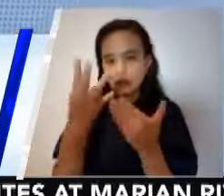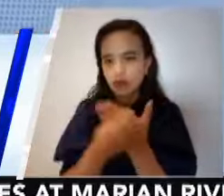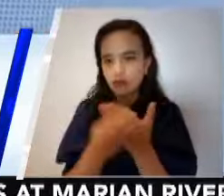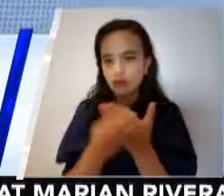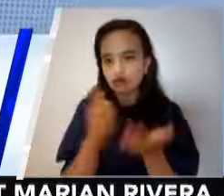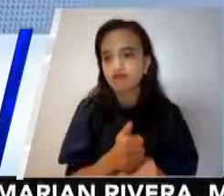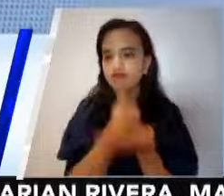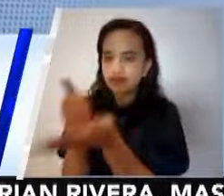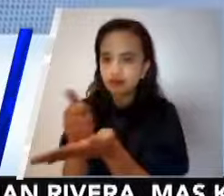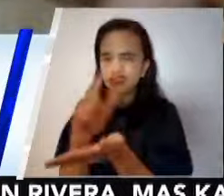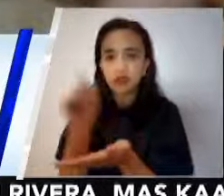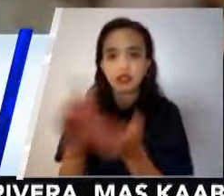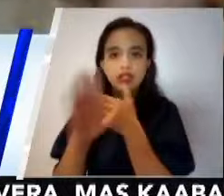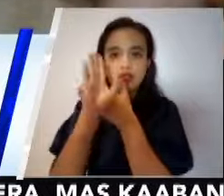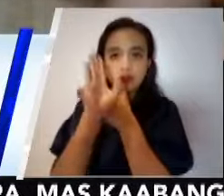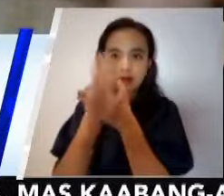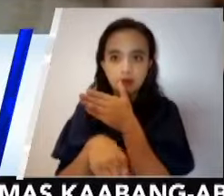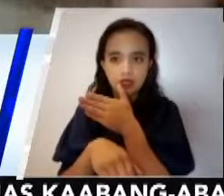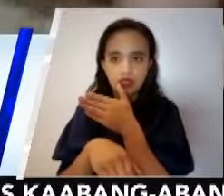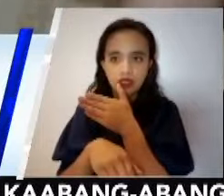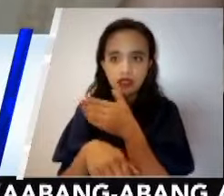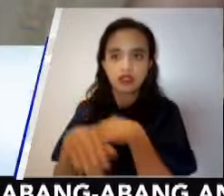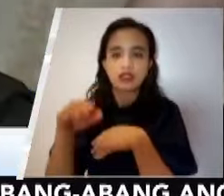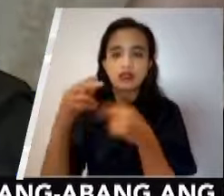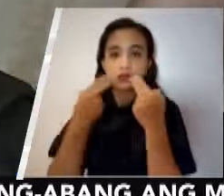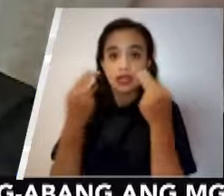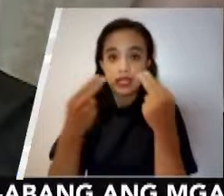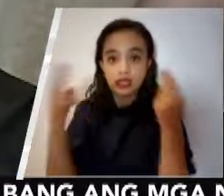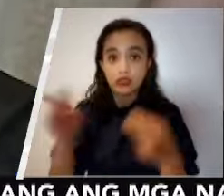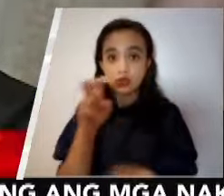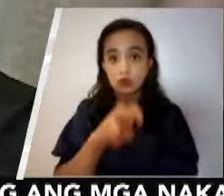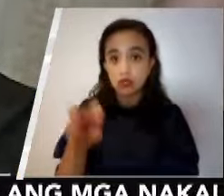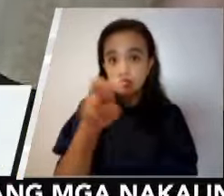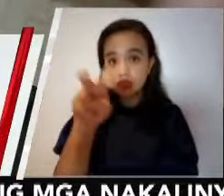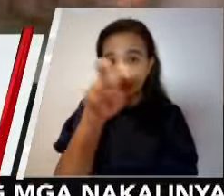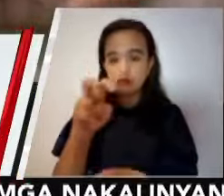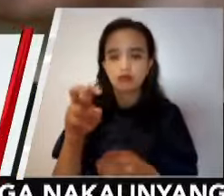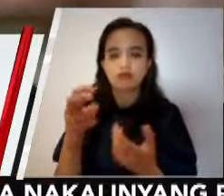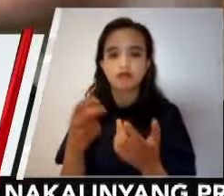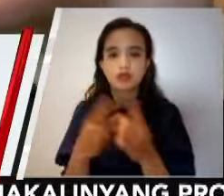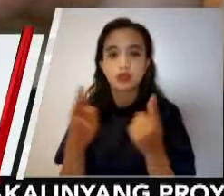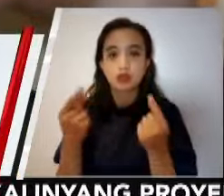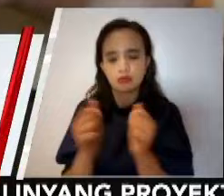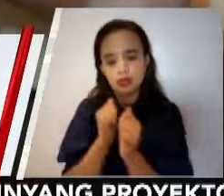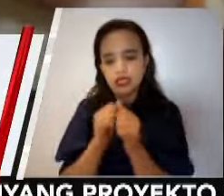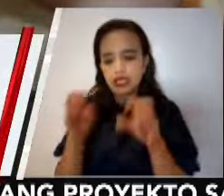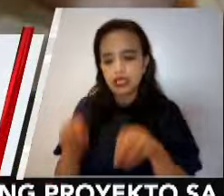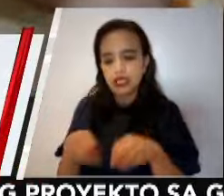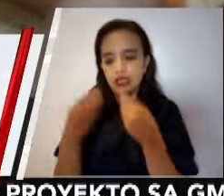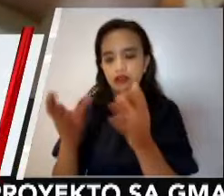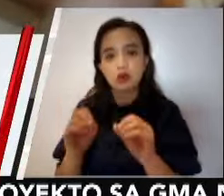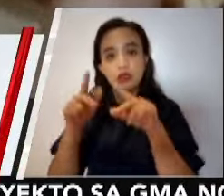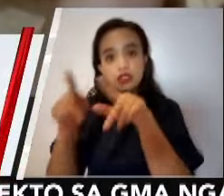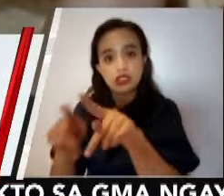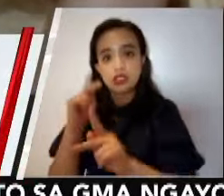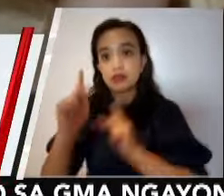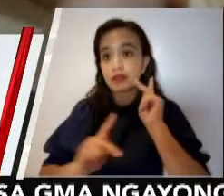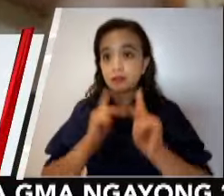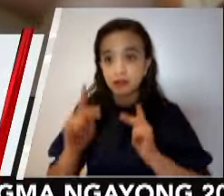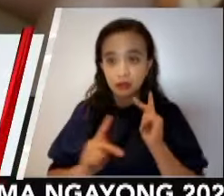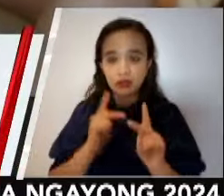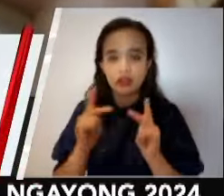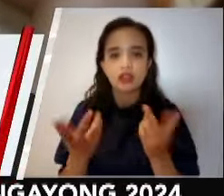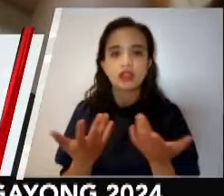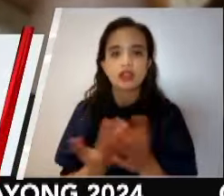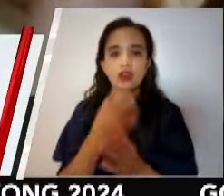Balikbayani sa Turismo Program. Ang layunin po nito, makabigay tayo ng mga oportunidad sa ating mga kababayan, our returning